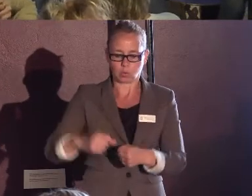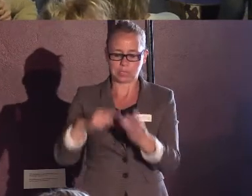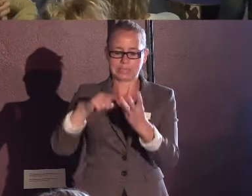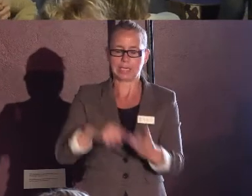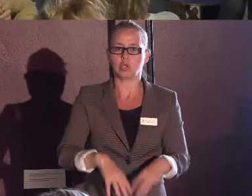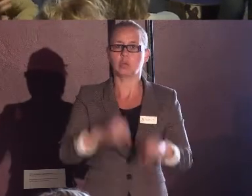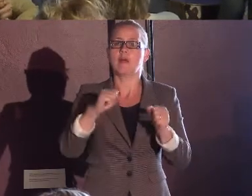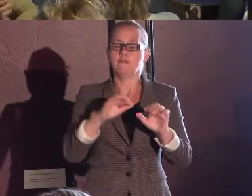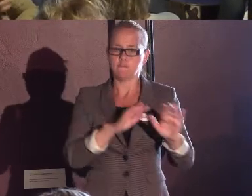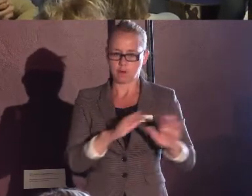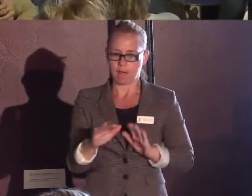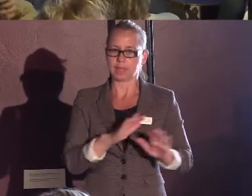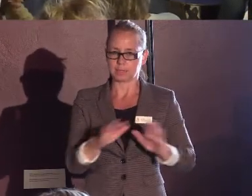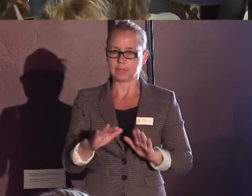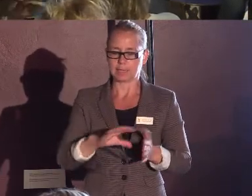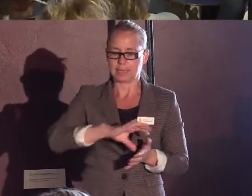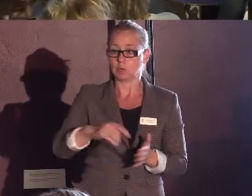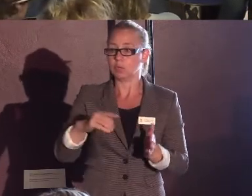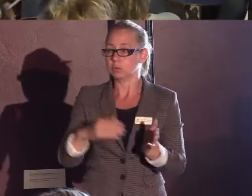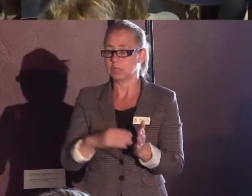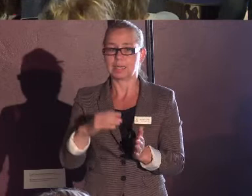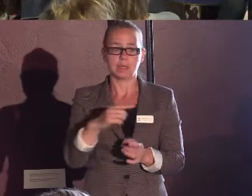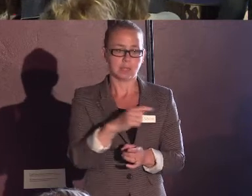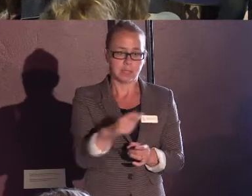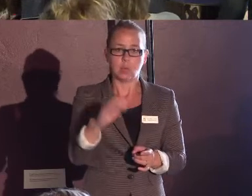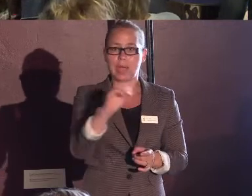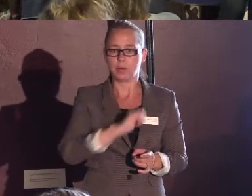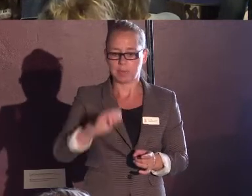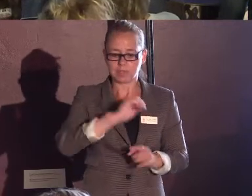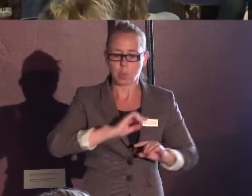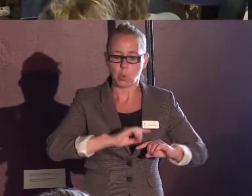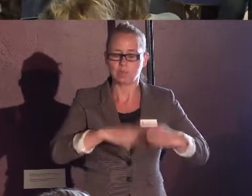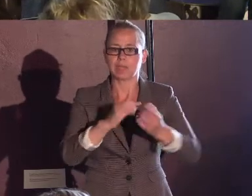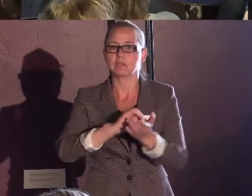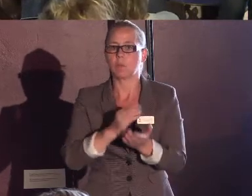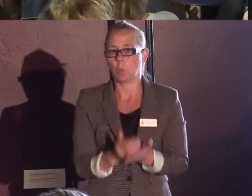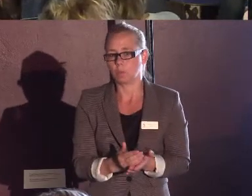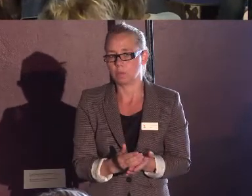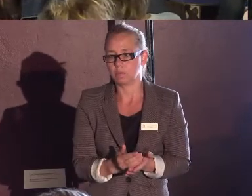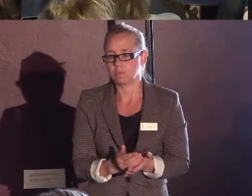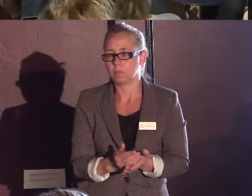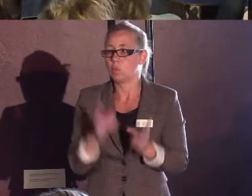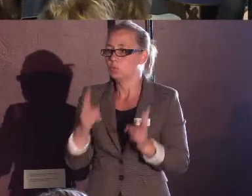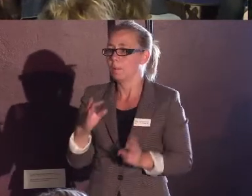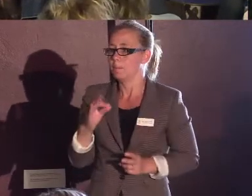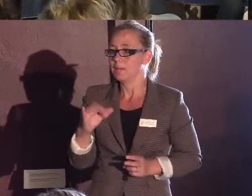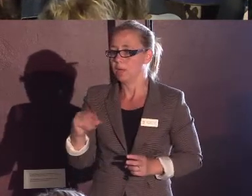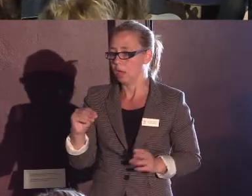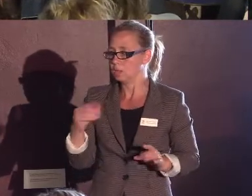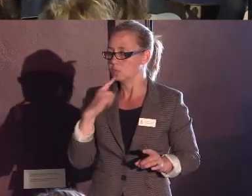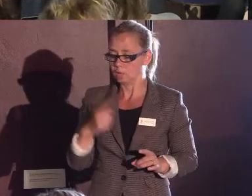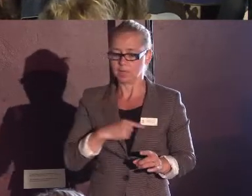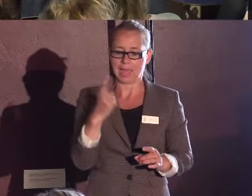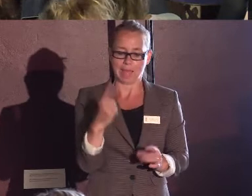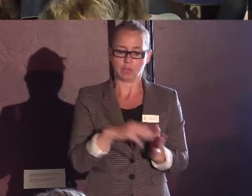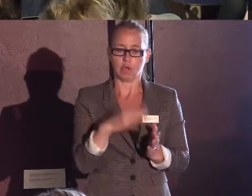uppdrag, vi är förvaltande myndighet för ERUF, Europeiska regionala utvecklingsfonden. Och det som Pia säger, att vi har varit en av